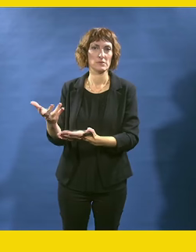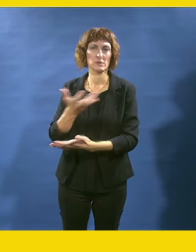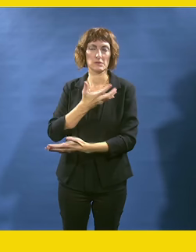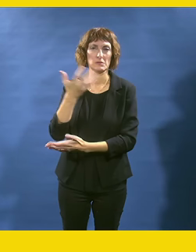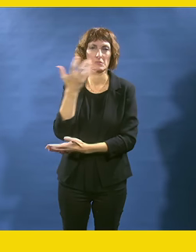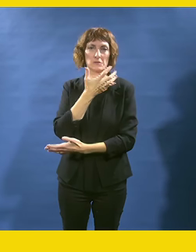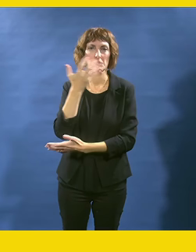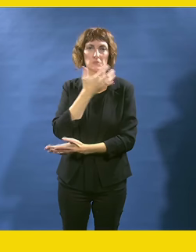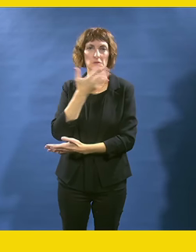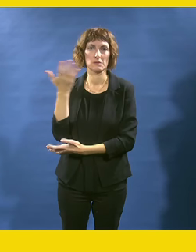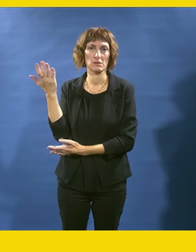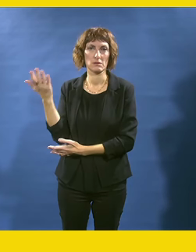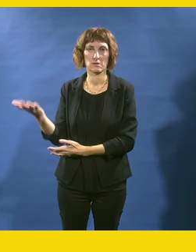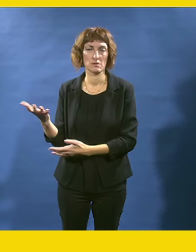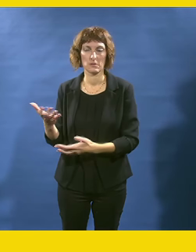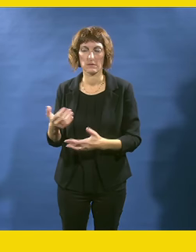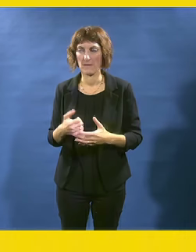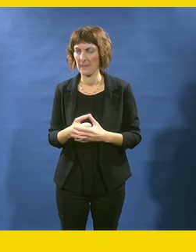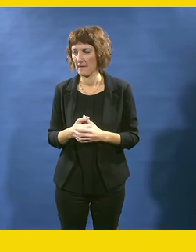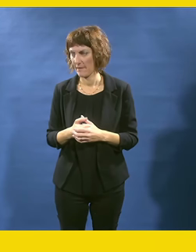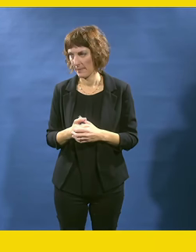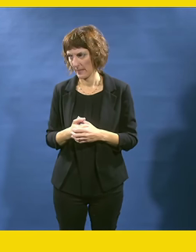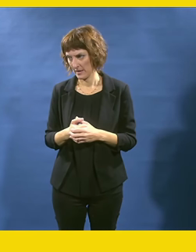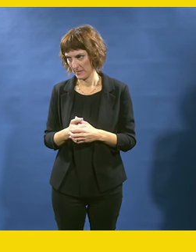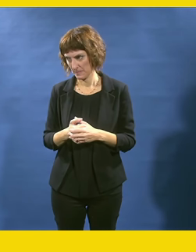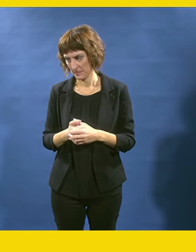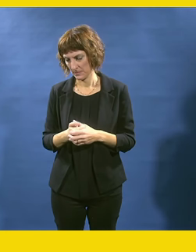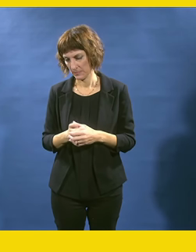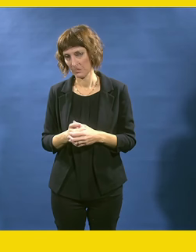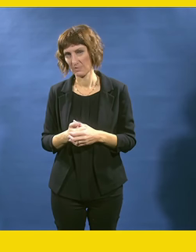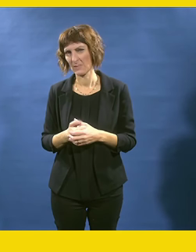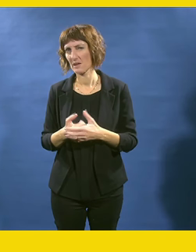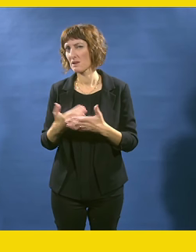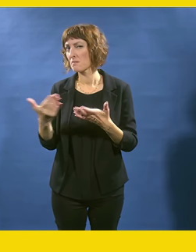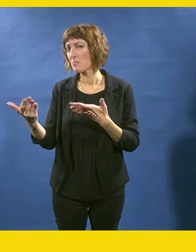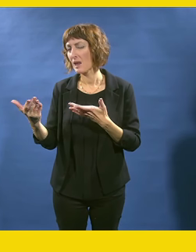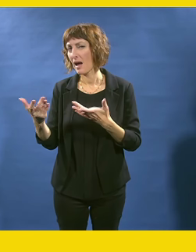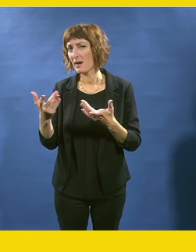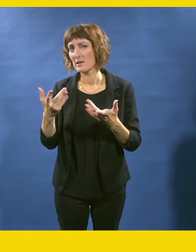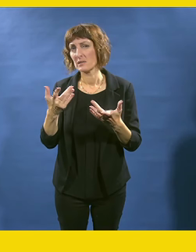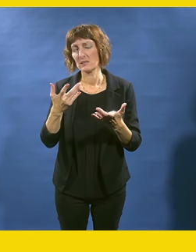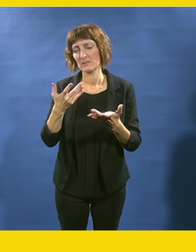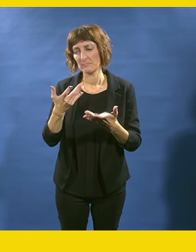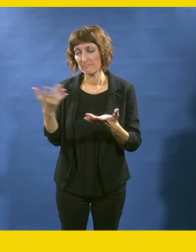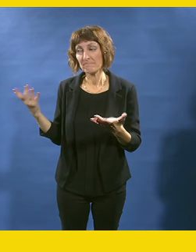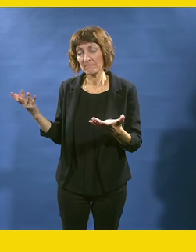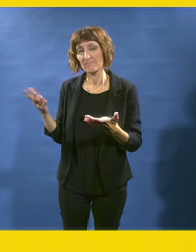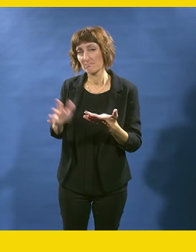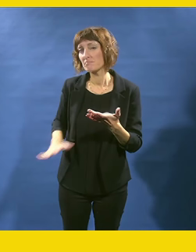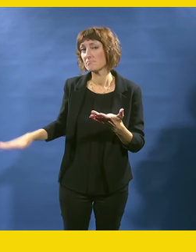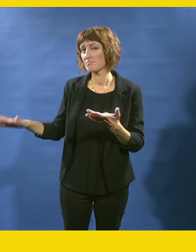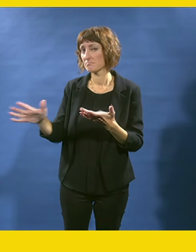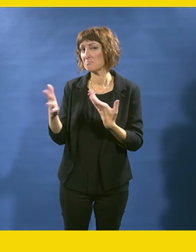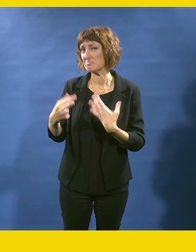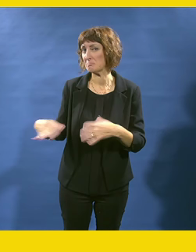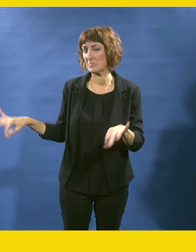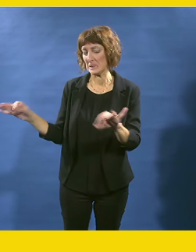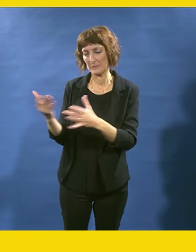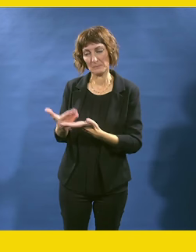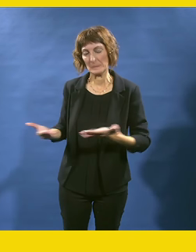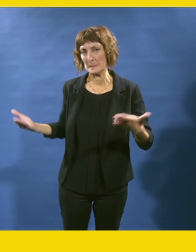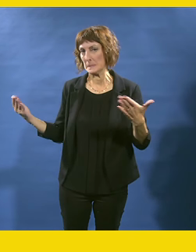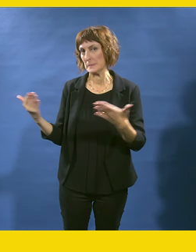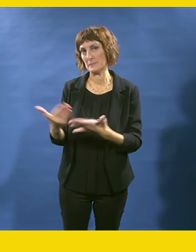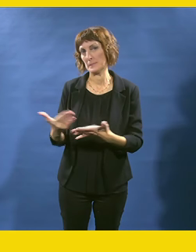ich als ihre Vertreterin. In Afghanistan schließen die Taliban die Frauen immer mehr von öffentlichem Leben